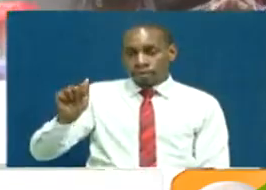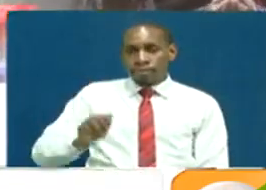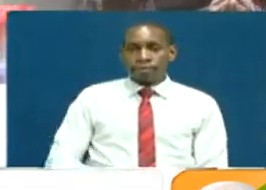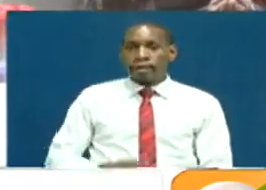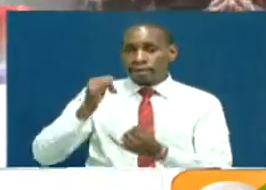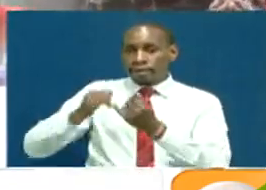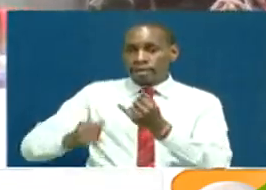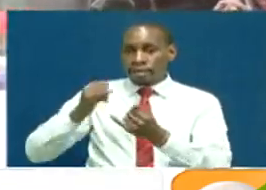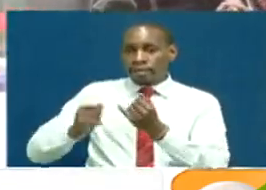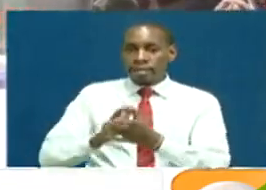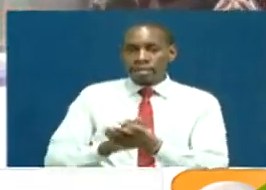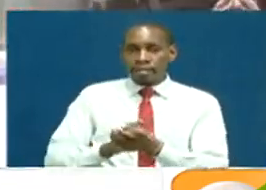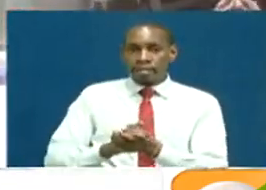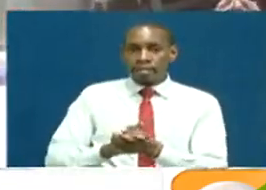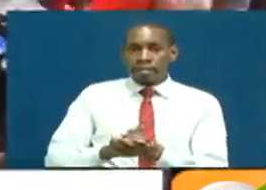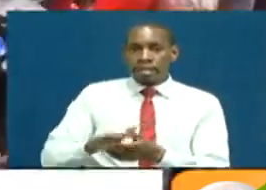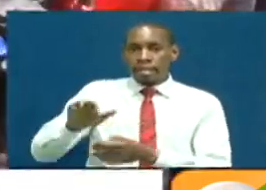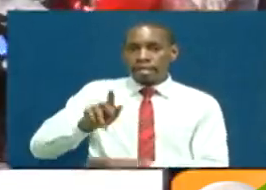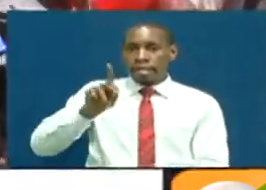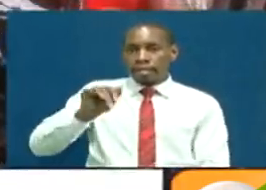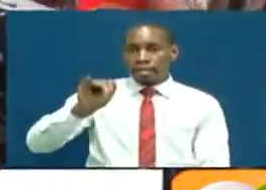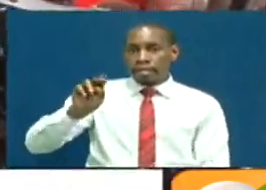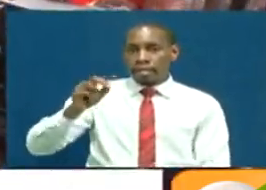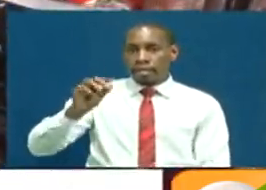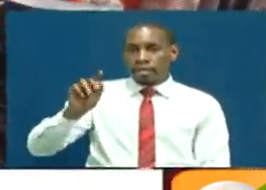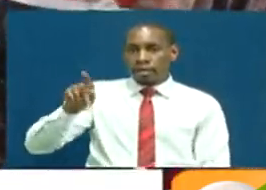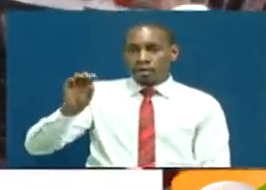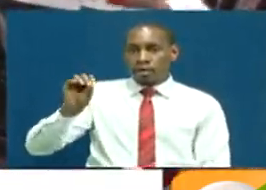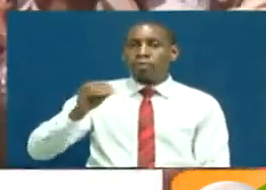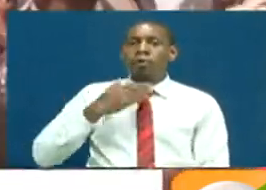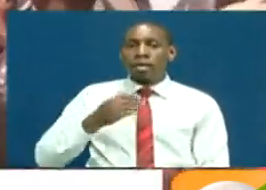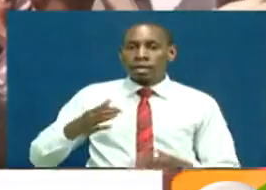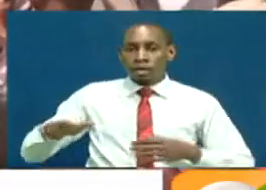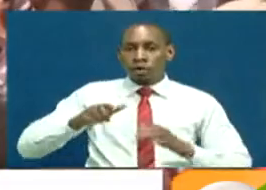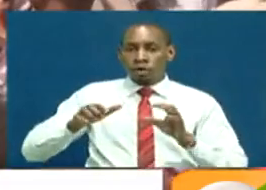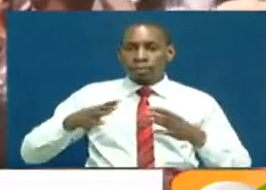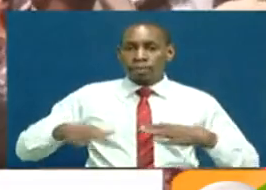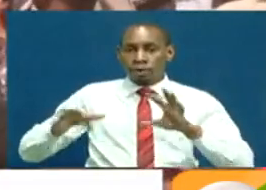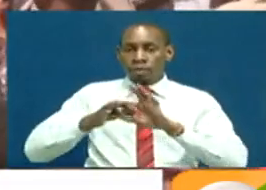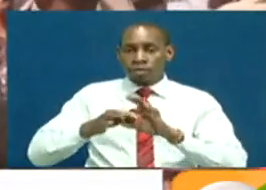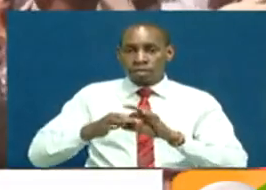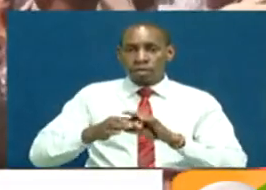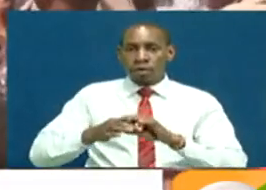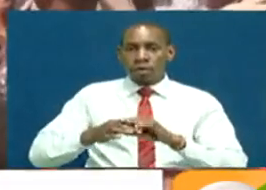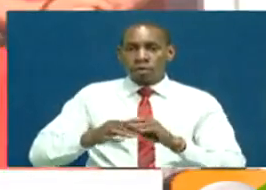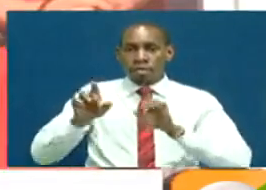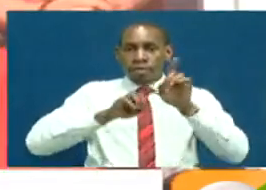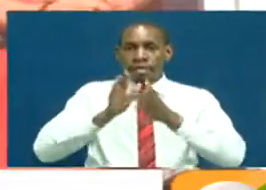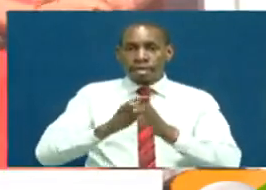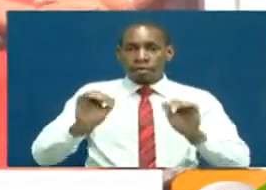na hatimaye magumu eneo bunge la Kinangop, na aliwataka wakazi kuungana nao katika safari ya kuwakomboa